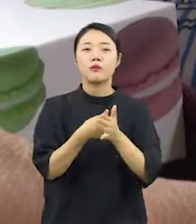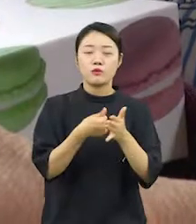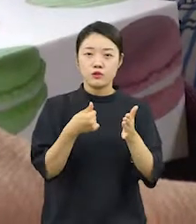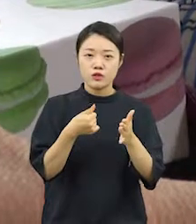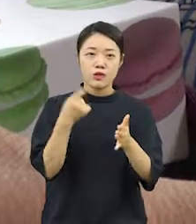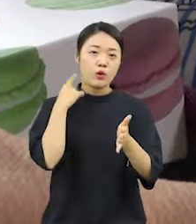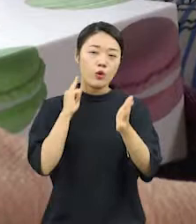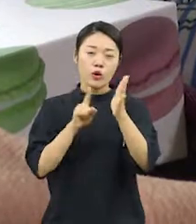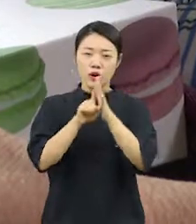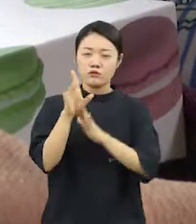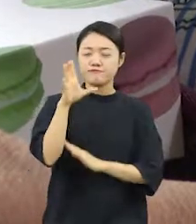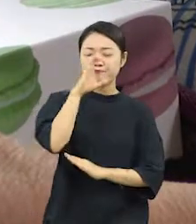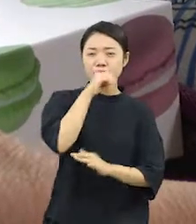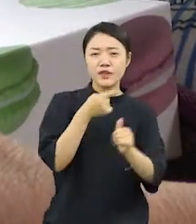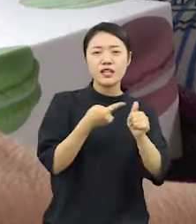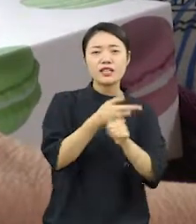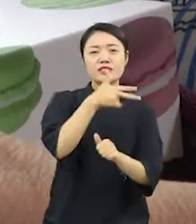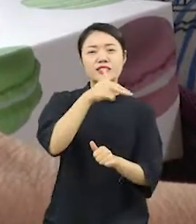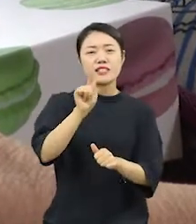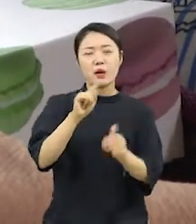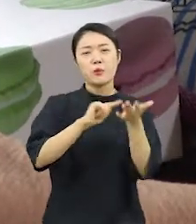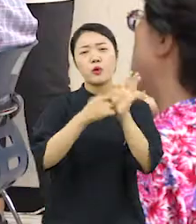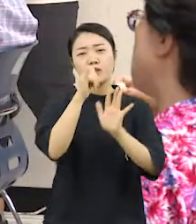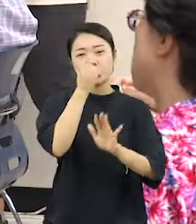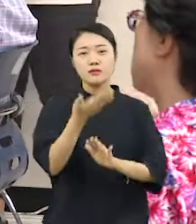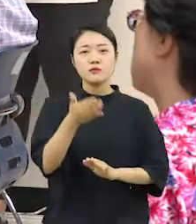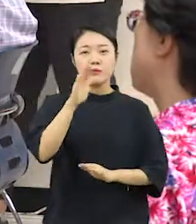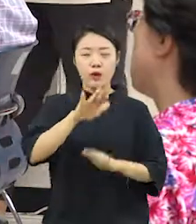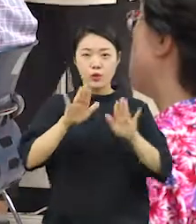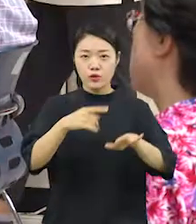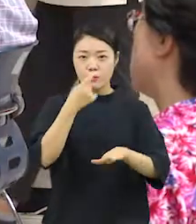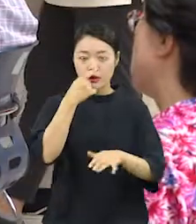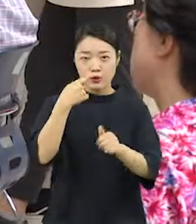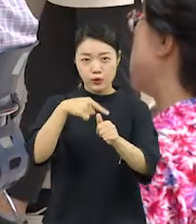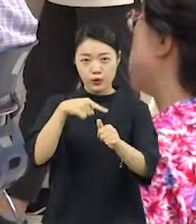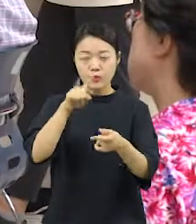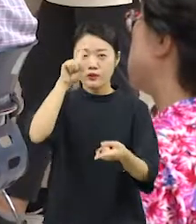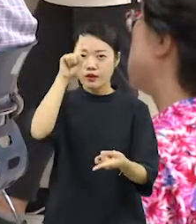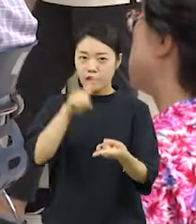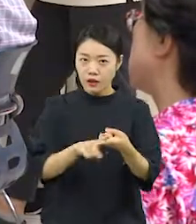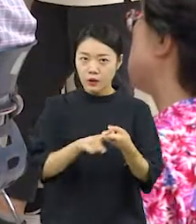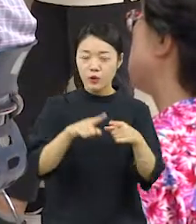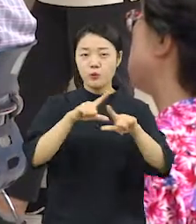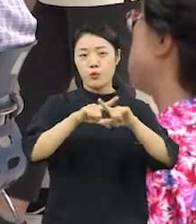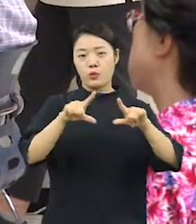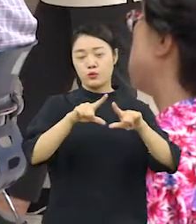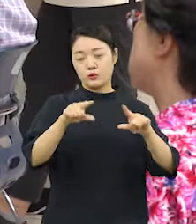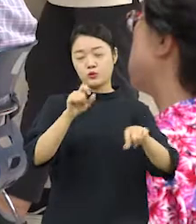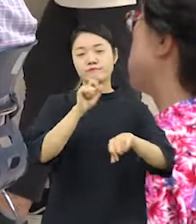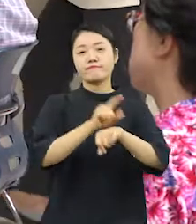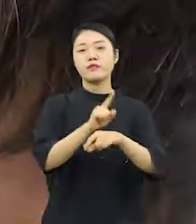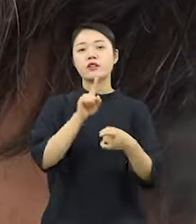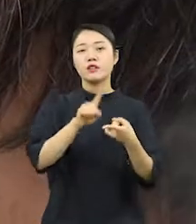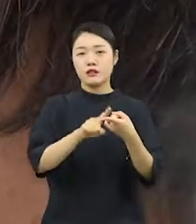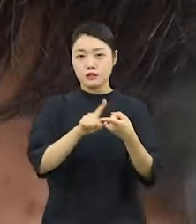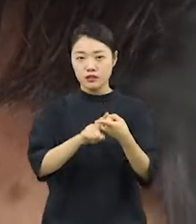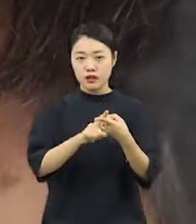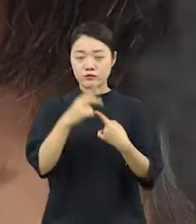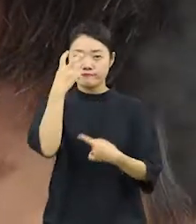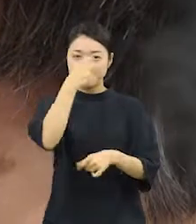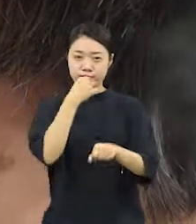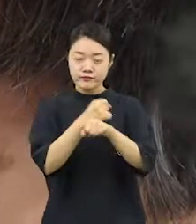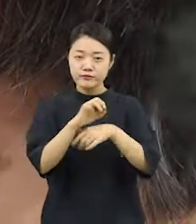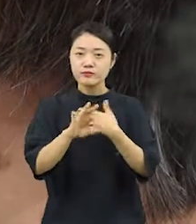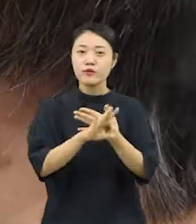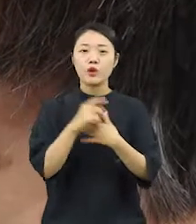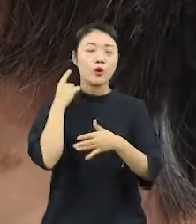이 고혈압을 침묵의 살인자라고 표현하기도 하지만 오늘 배운 교육을 바탕으로 평소 생활 습관과 식습관을